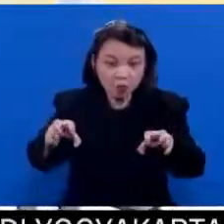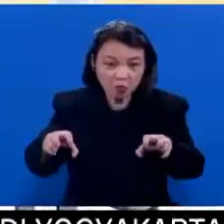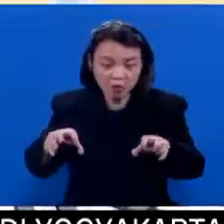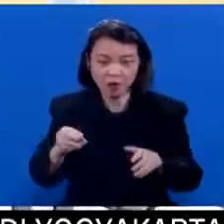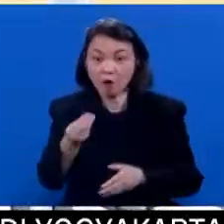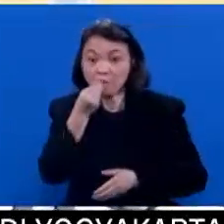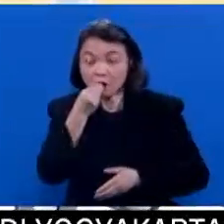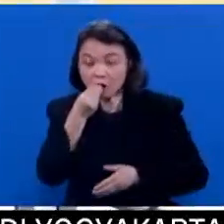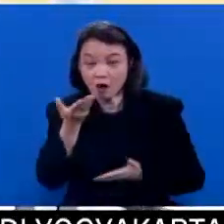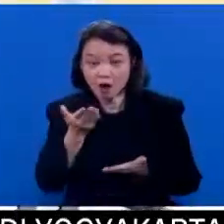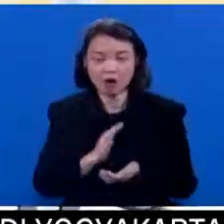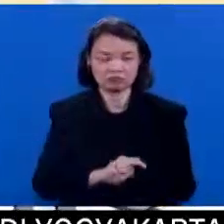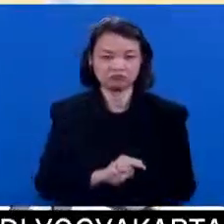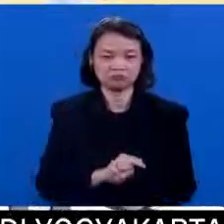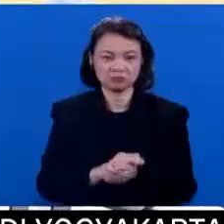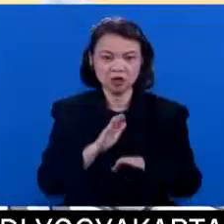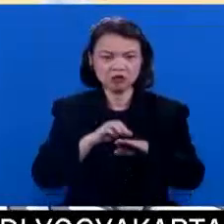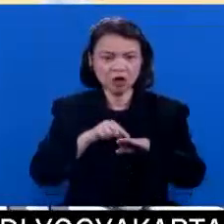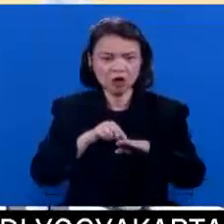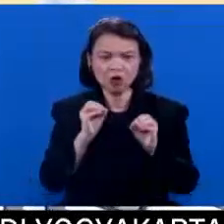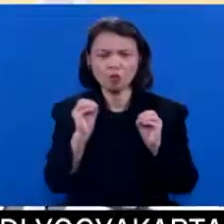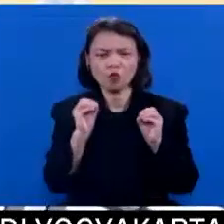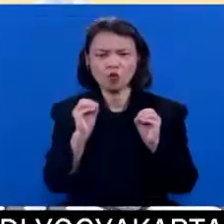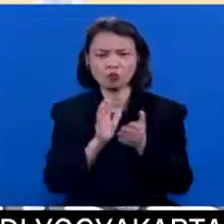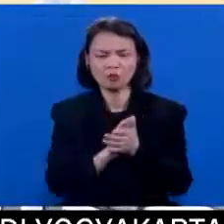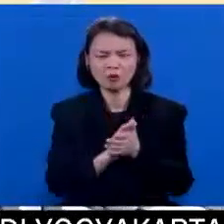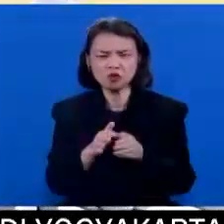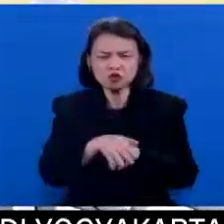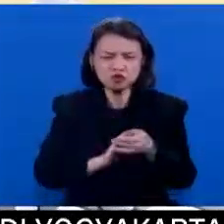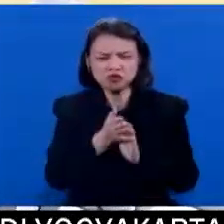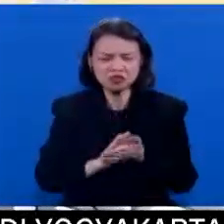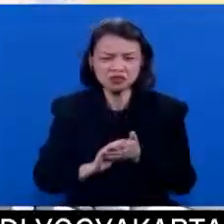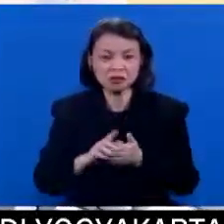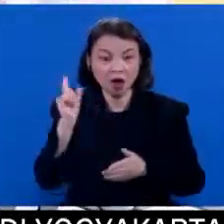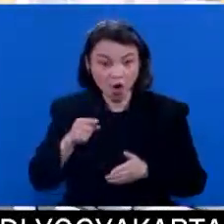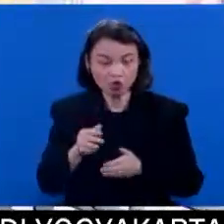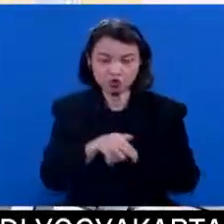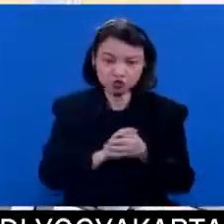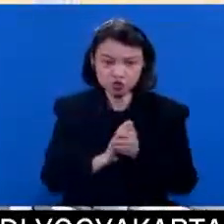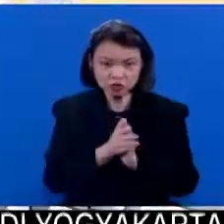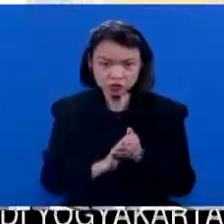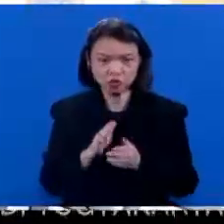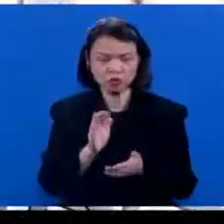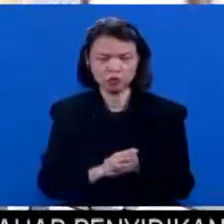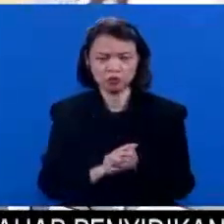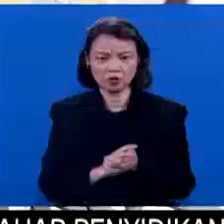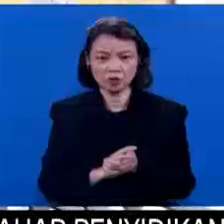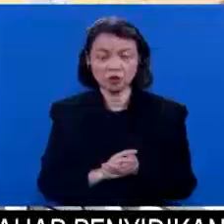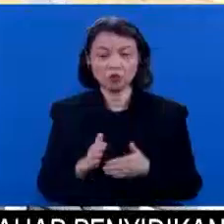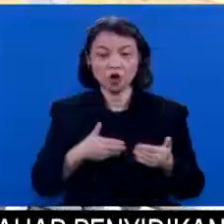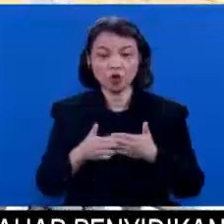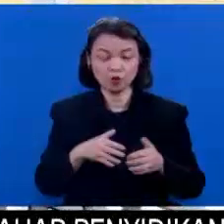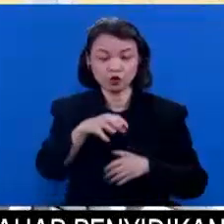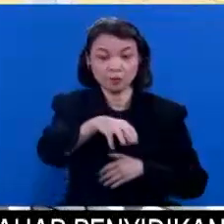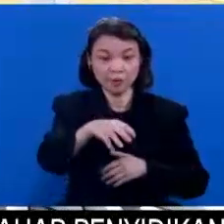makanan di tangannya belum dicuci gitu ya. Ya kita harus cuci tangan dulu meskipun jauh sama